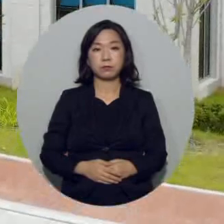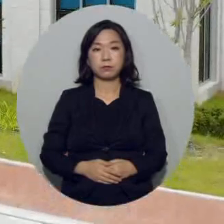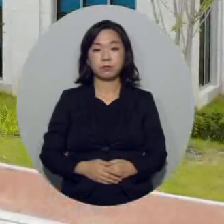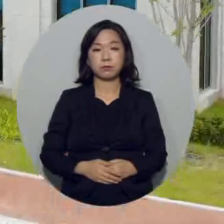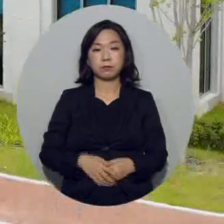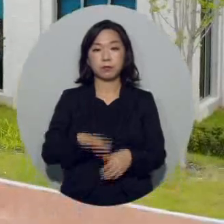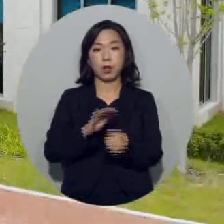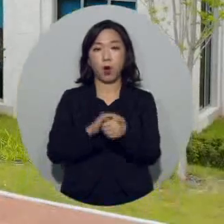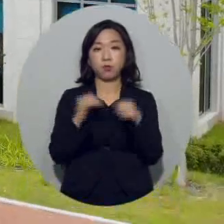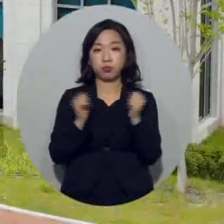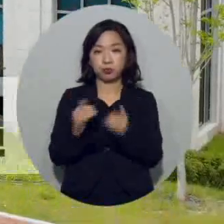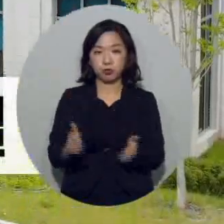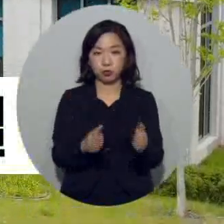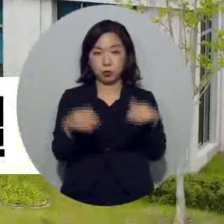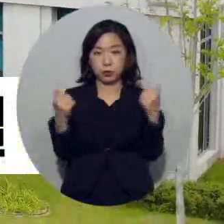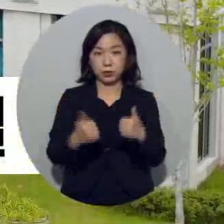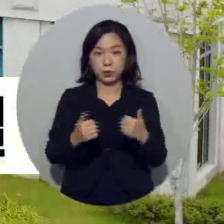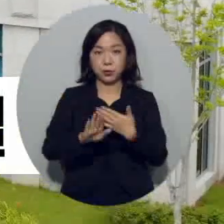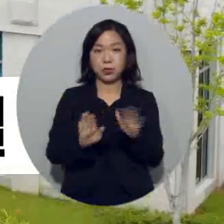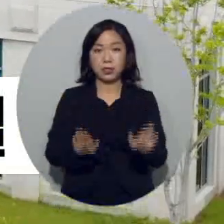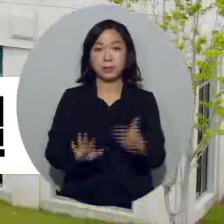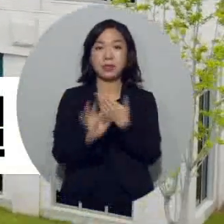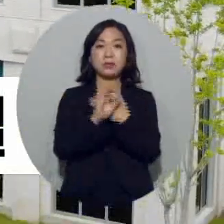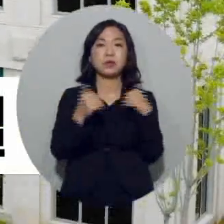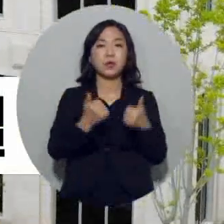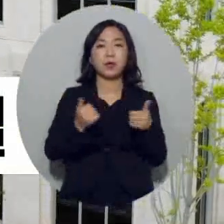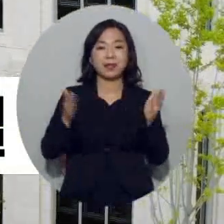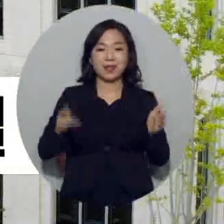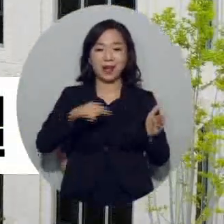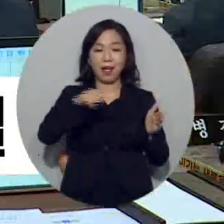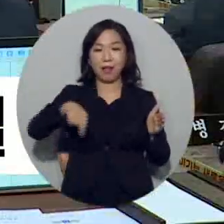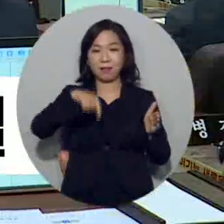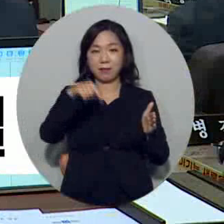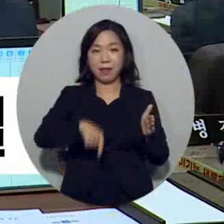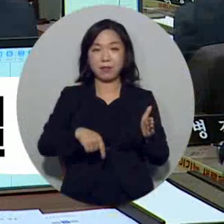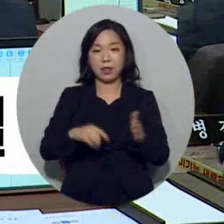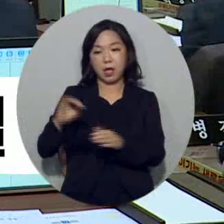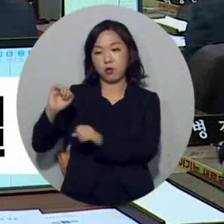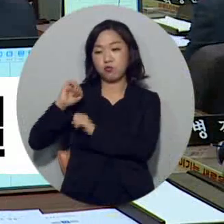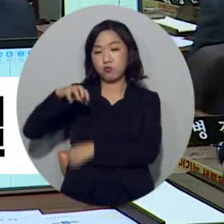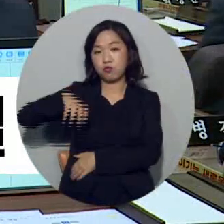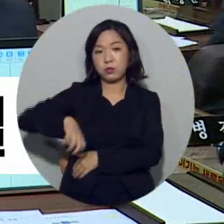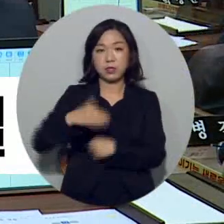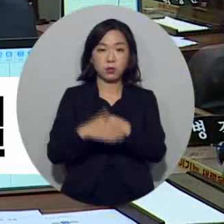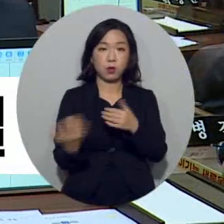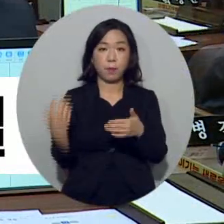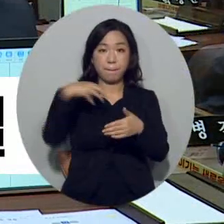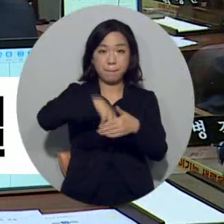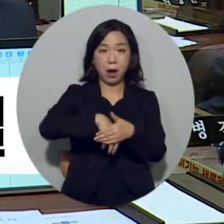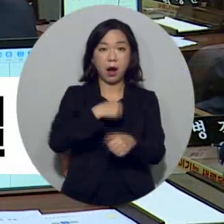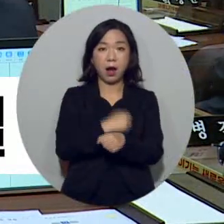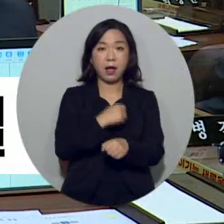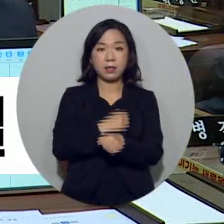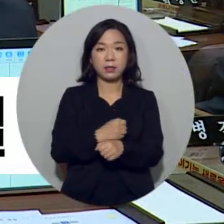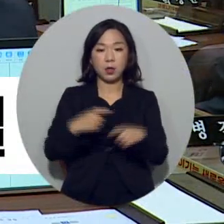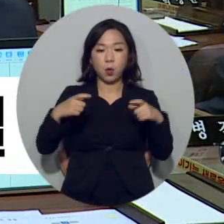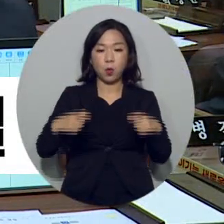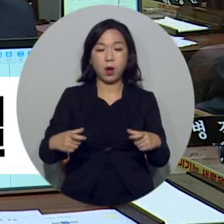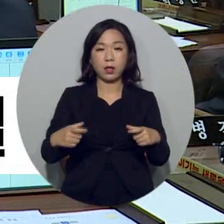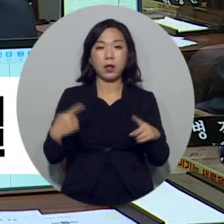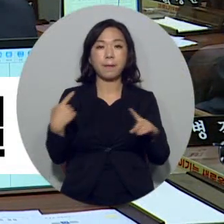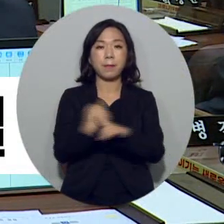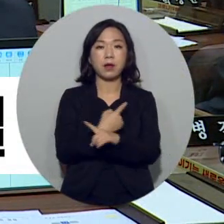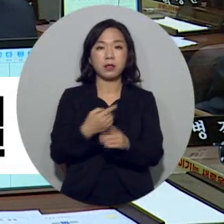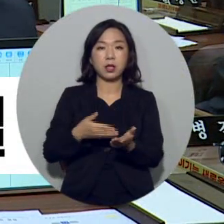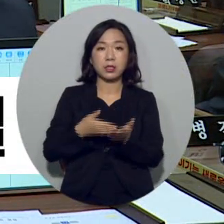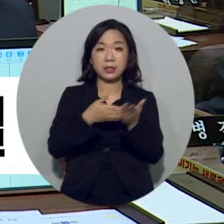경상북도 2회가 이번 임시회 회기 중에 군위군 을 대부 에 편입하는 관할구역 변경 의견제시 안건에